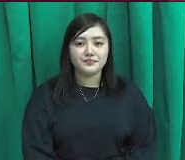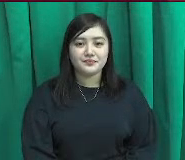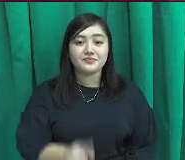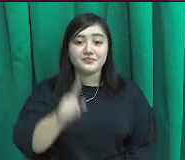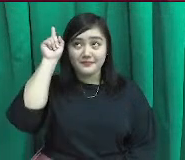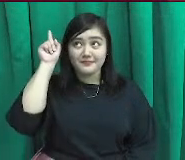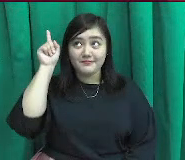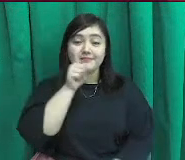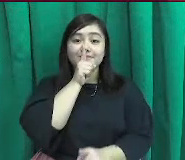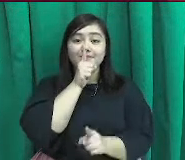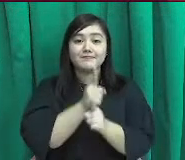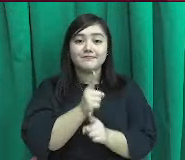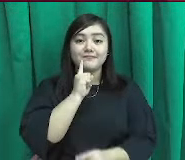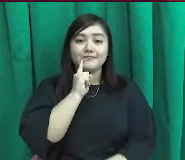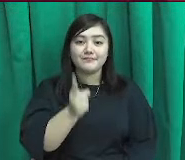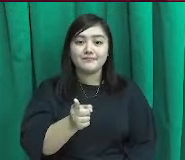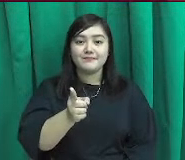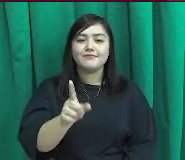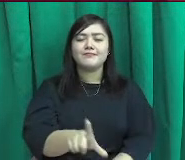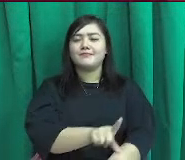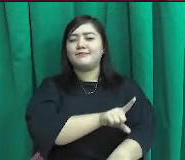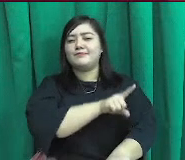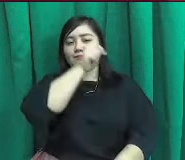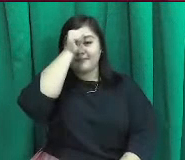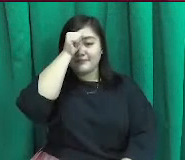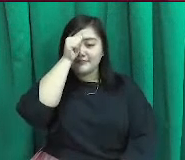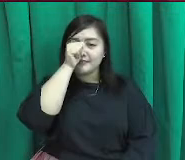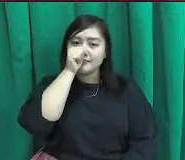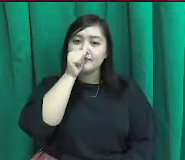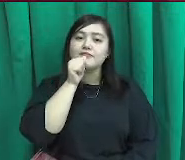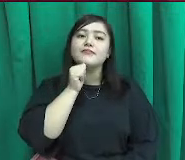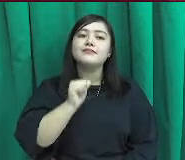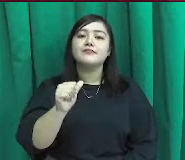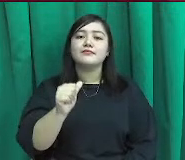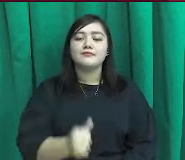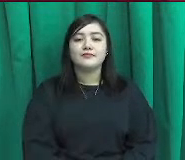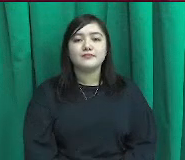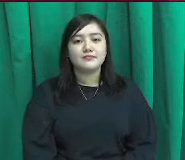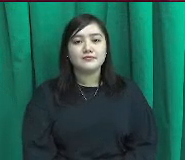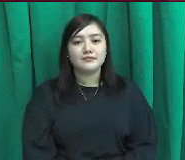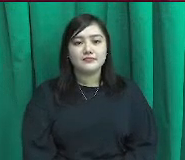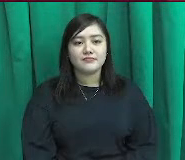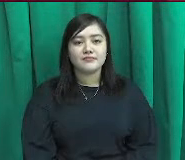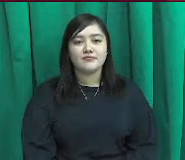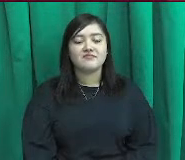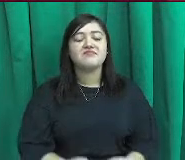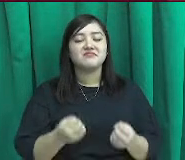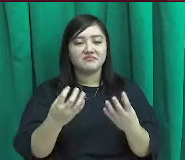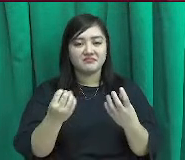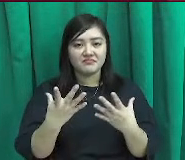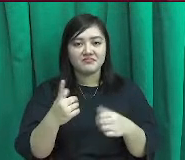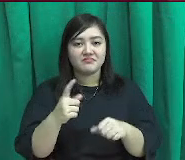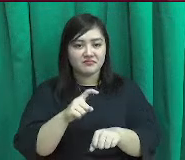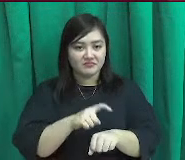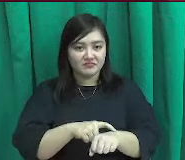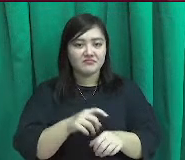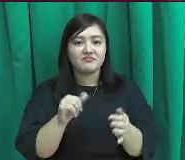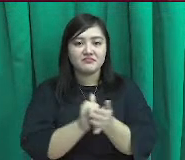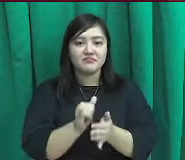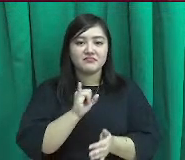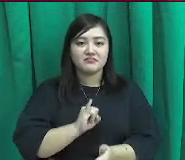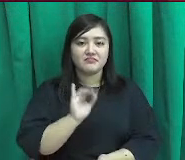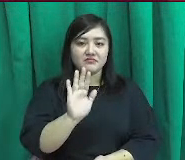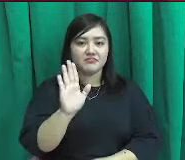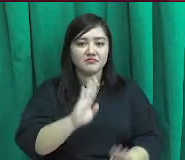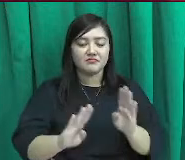Sir Noel. Yung temperance na yan. Yung long-suffering, yung temperance, most of the time, yan. Yan eh. Kapag, alam mo, minsan